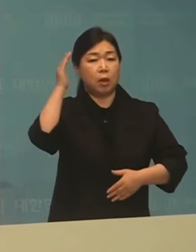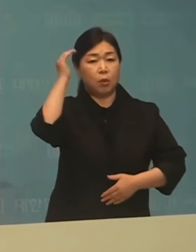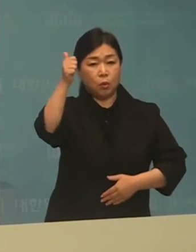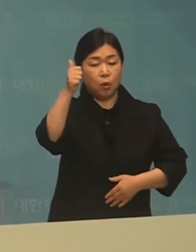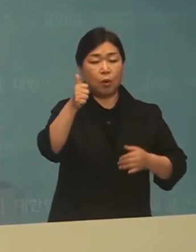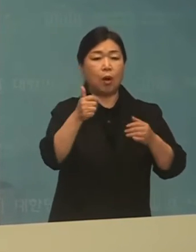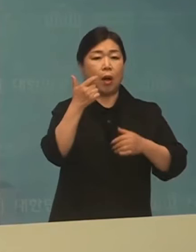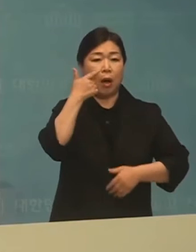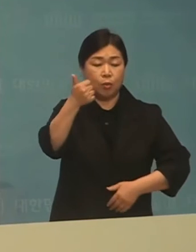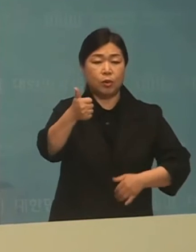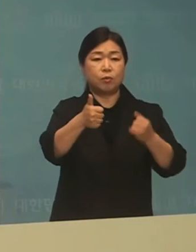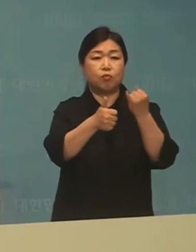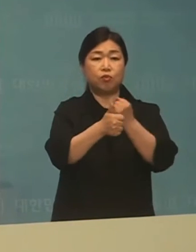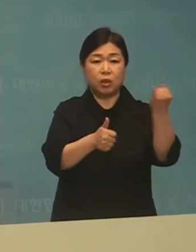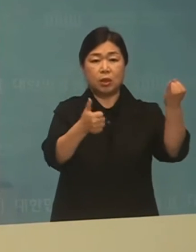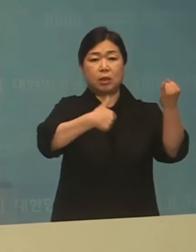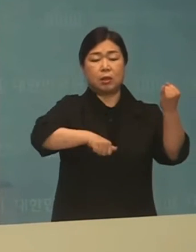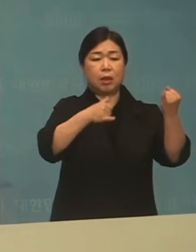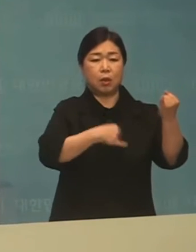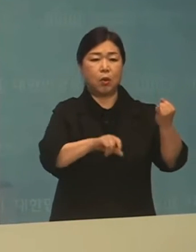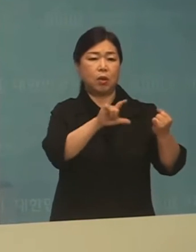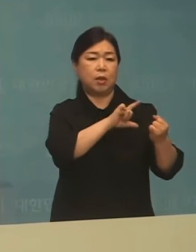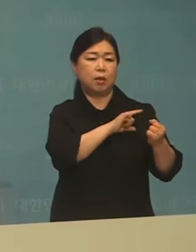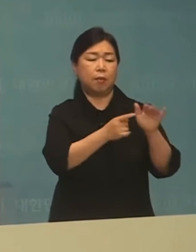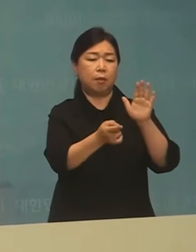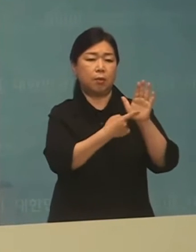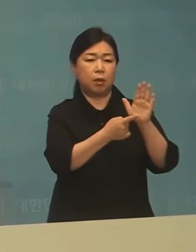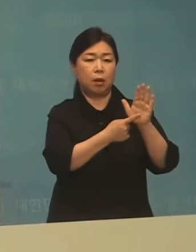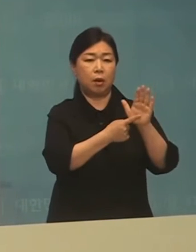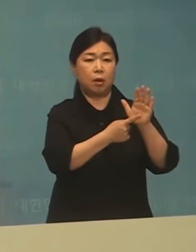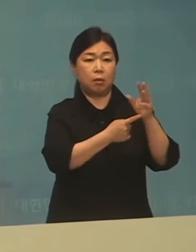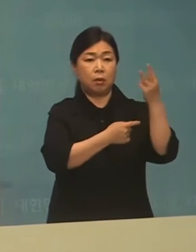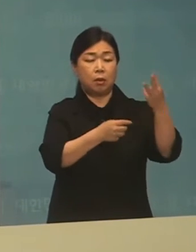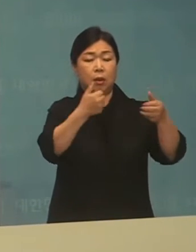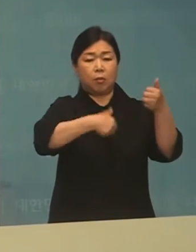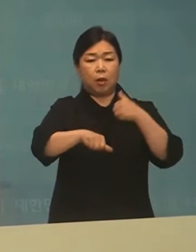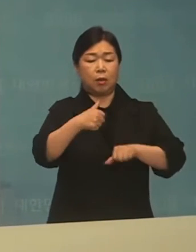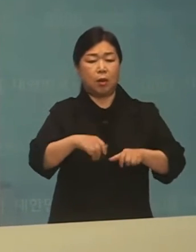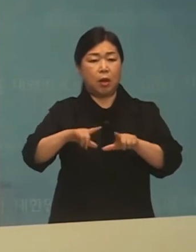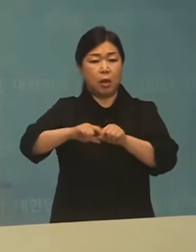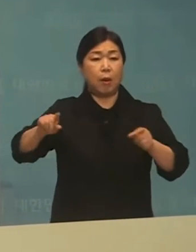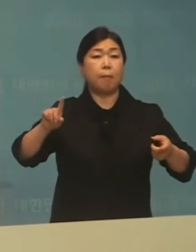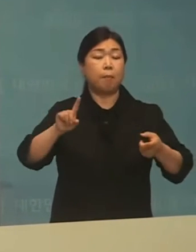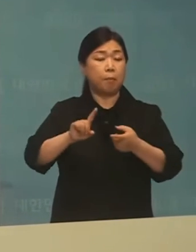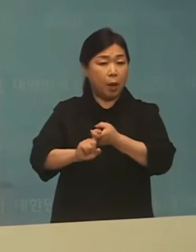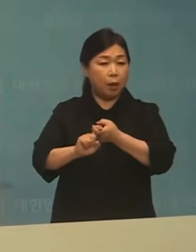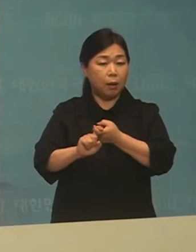영부인, 자녀들을 거명하며 3대째 친일 가문이라고 비난하고